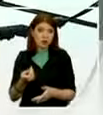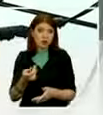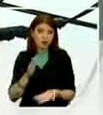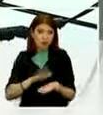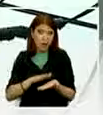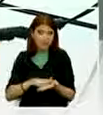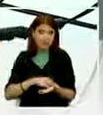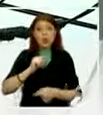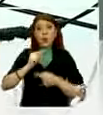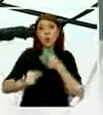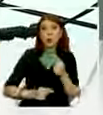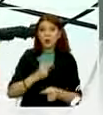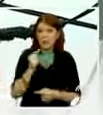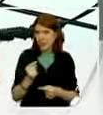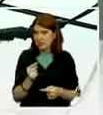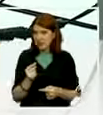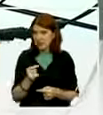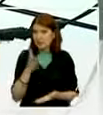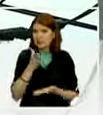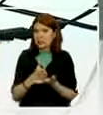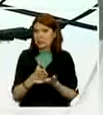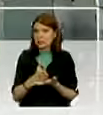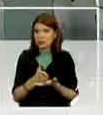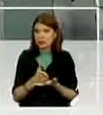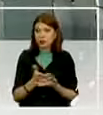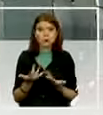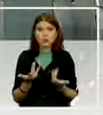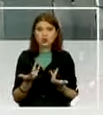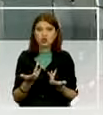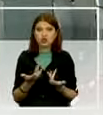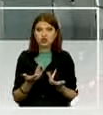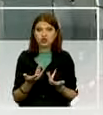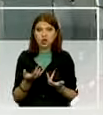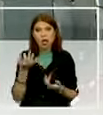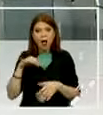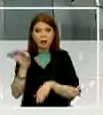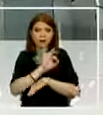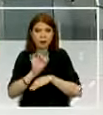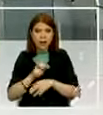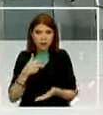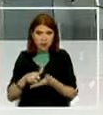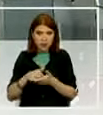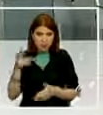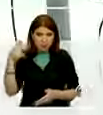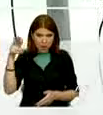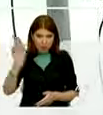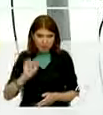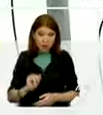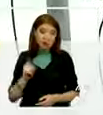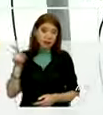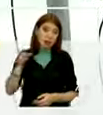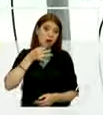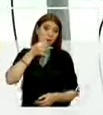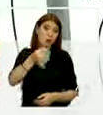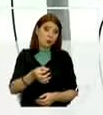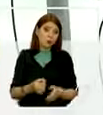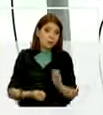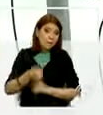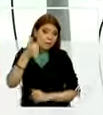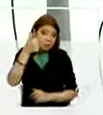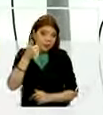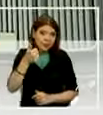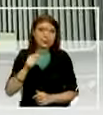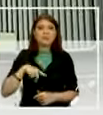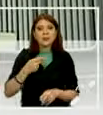fapt. Urmează însă să se stabilească cu ce variante se va merge mai departe. Socialdemocrații au propus ca în primă fază să